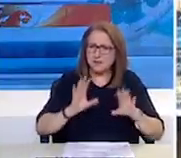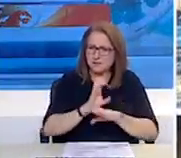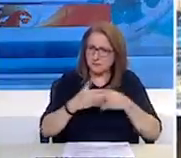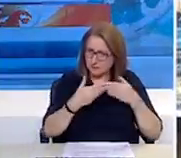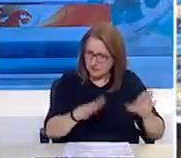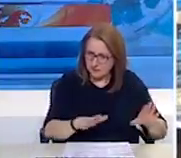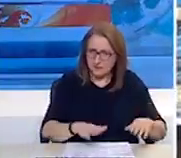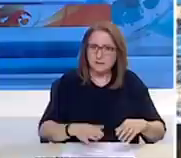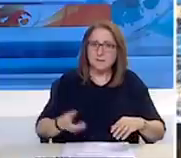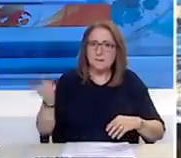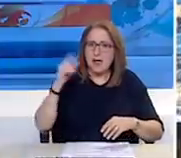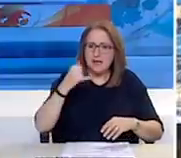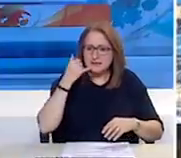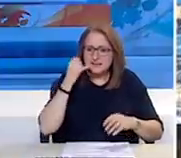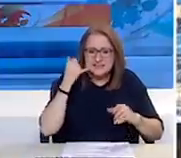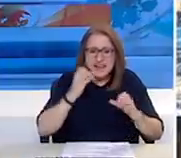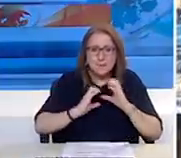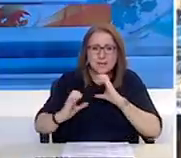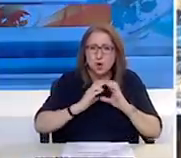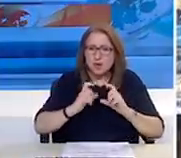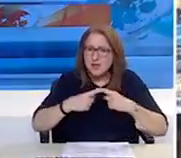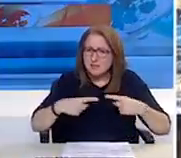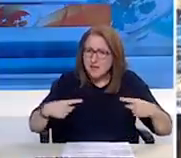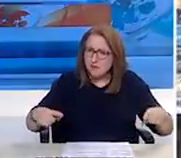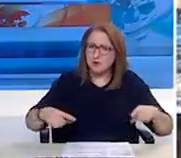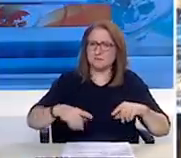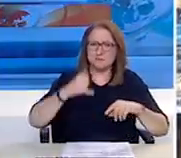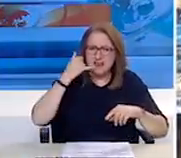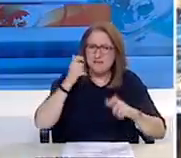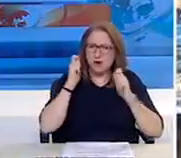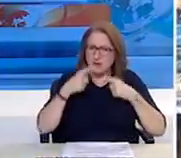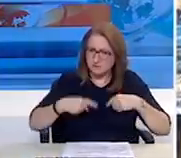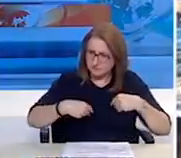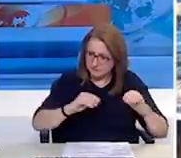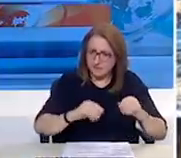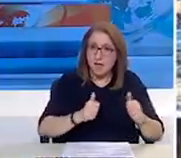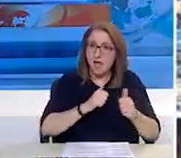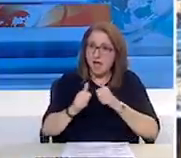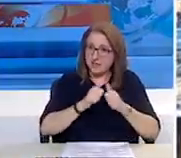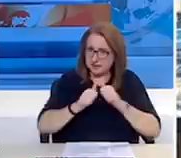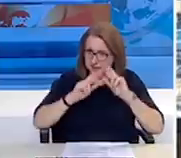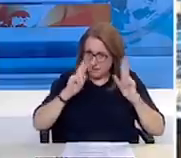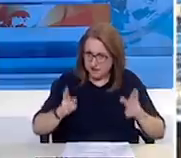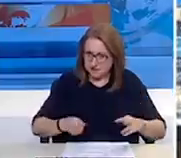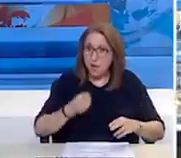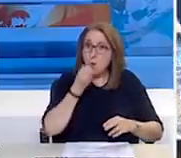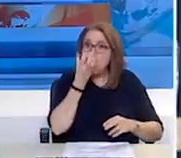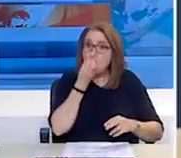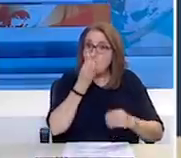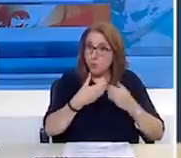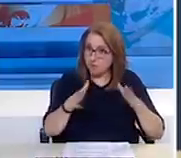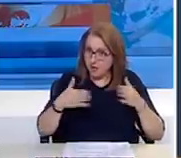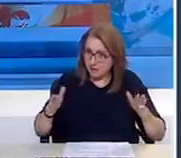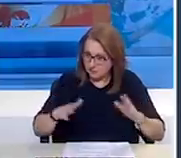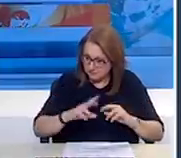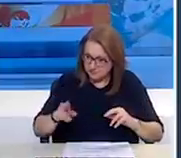εμπόριο τηλεπικοινωνιακού εξοπλισμού, λιανικό εμπόριο αθλητικού εξοπλισμού, λιανικό εμπόριο ανθέων,